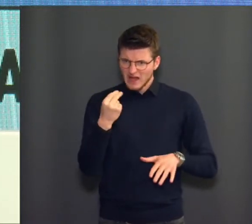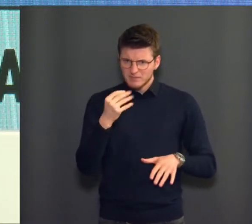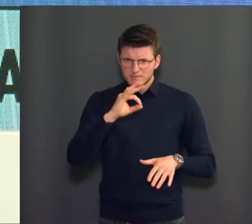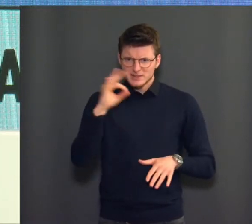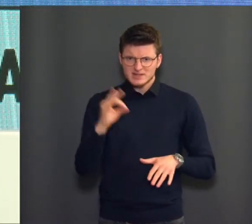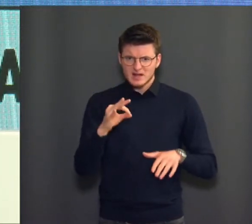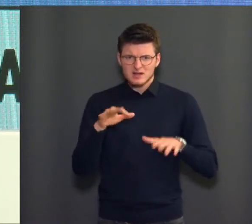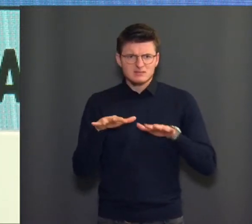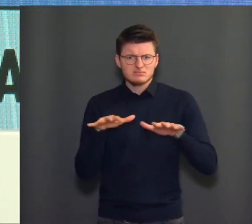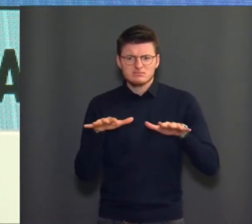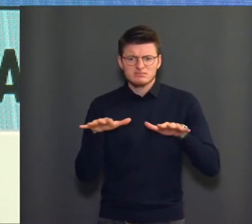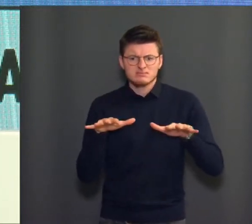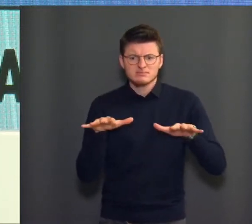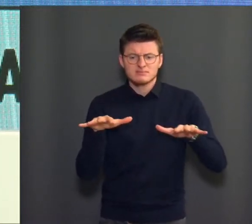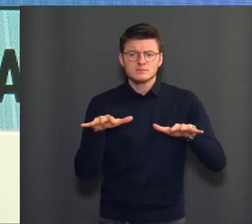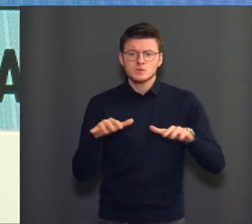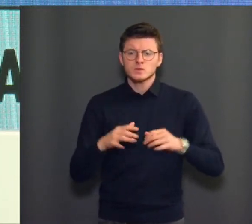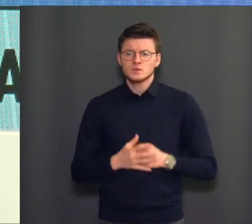Ondertussen hebben